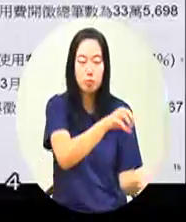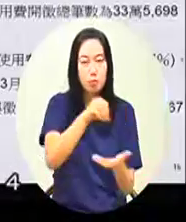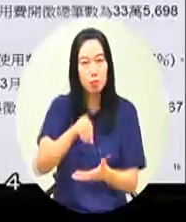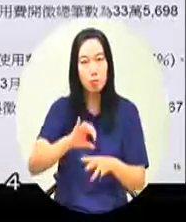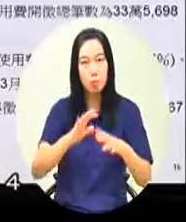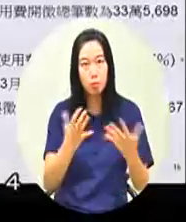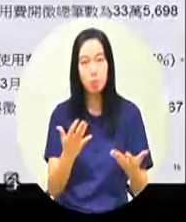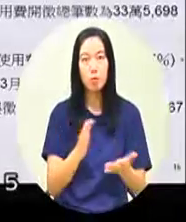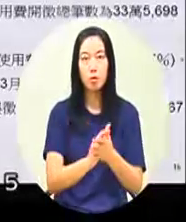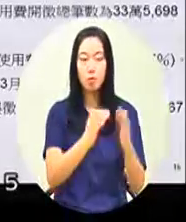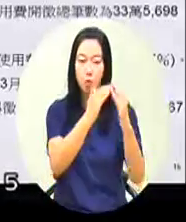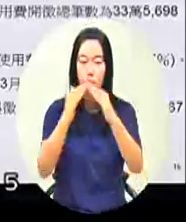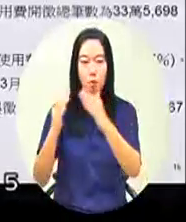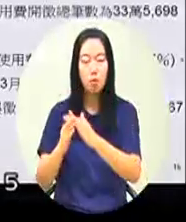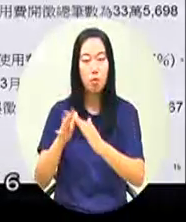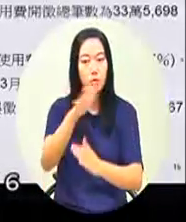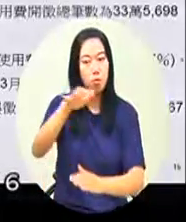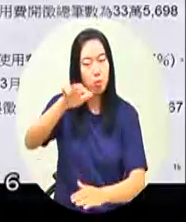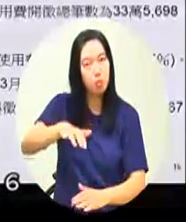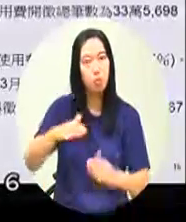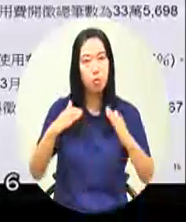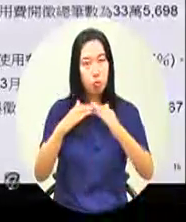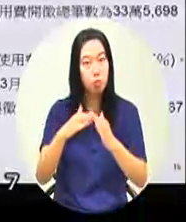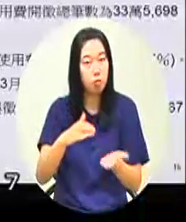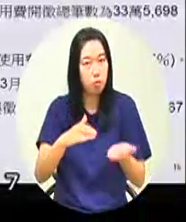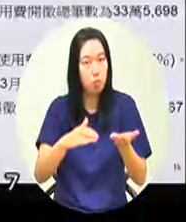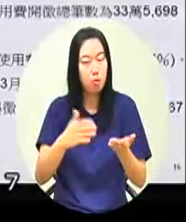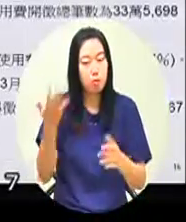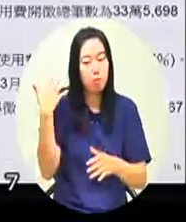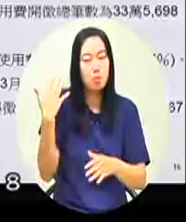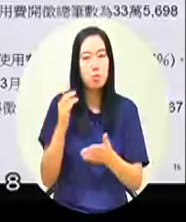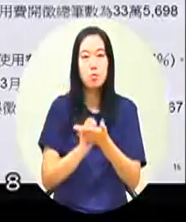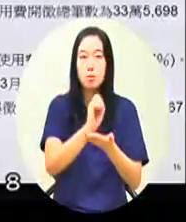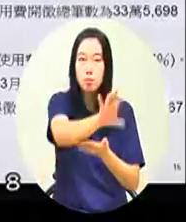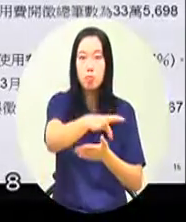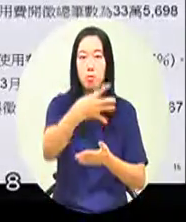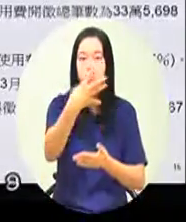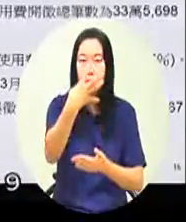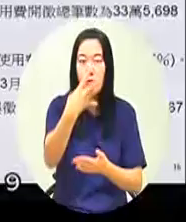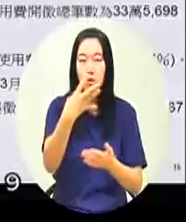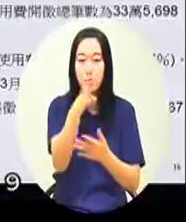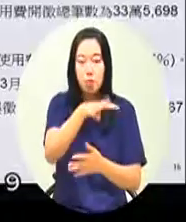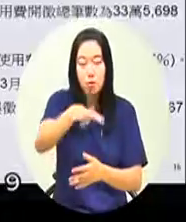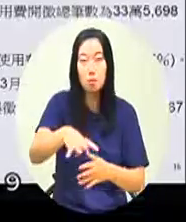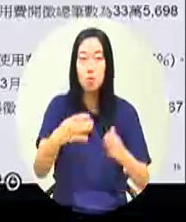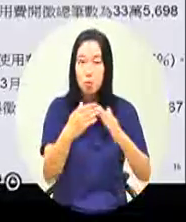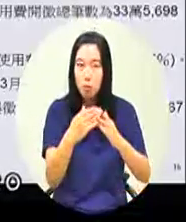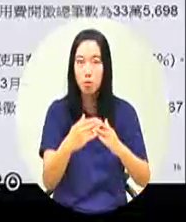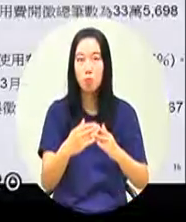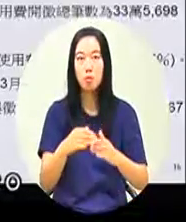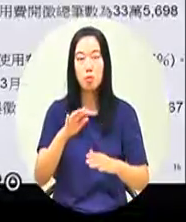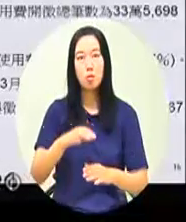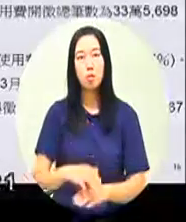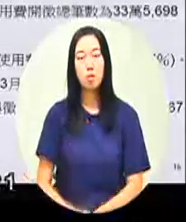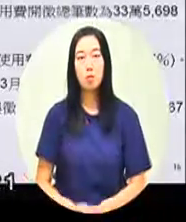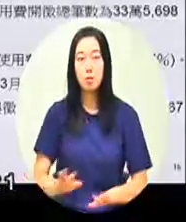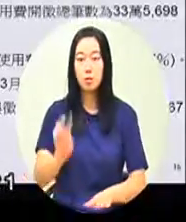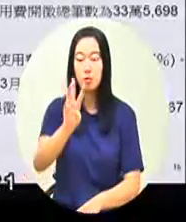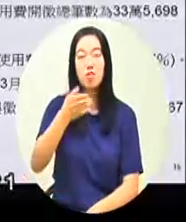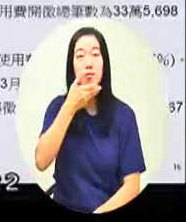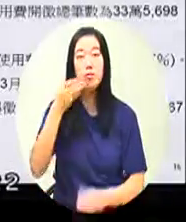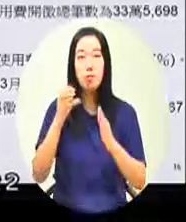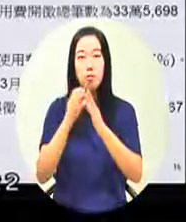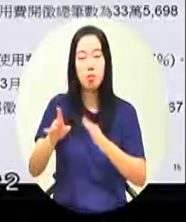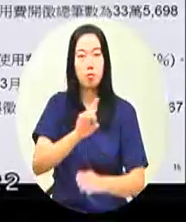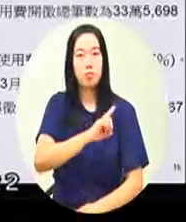概有5,000多户，那上次跟大会报告的是4,000多户，那这个部分已经趋缓。那另外就是我们水利局自